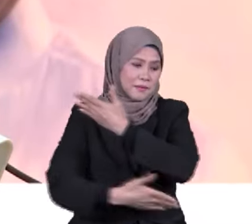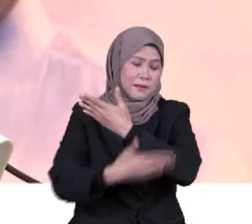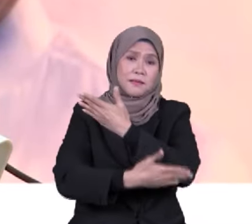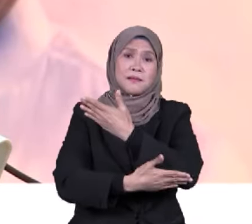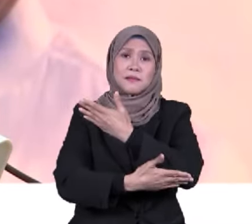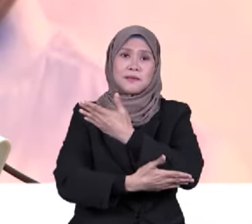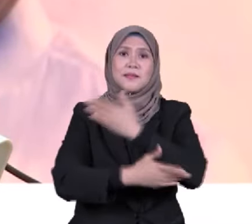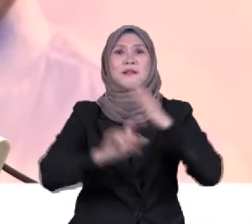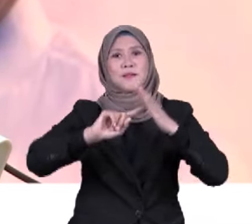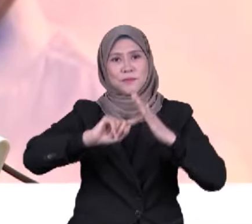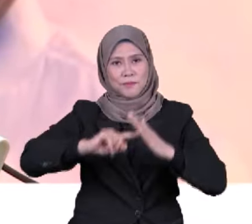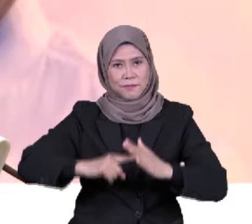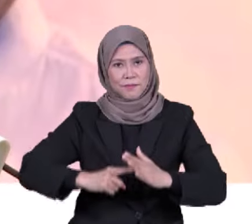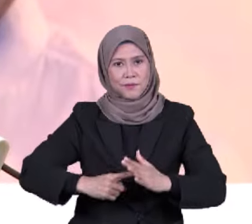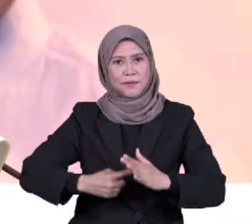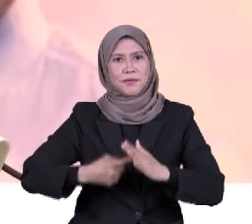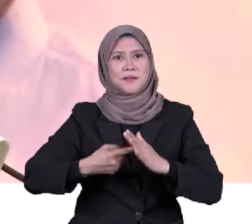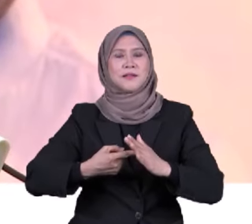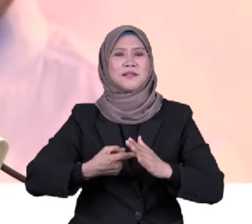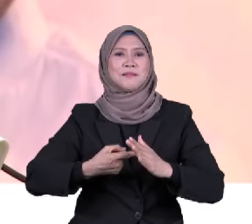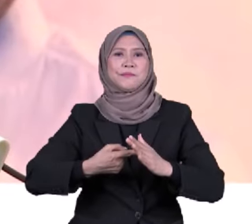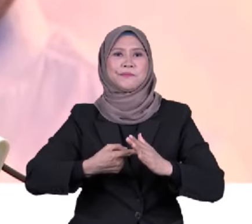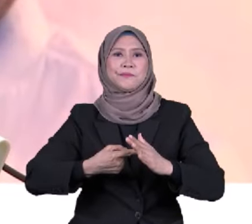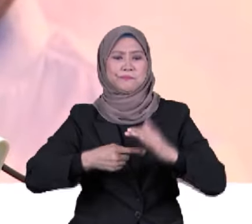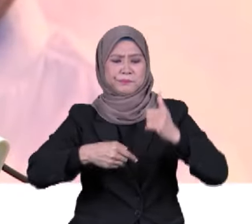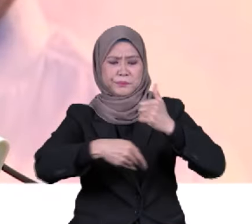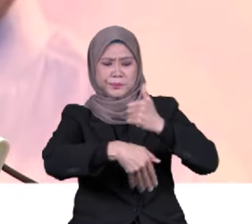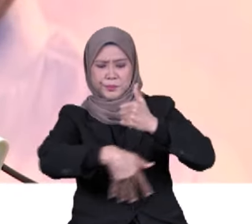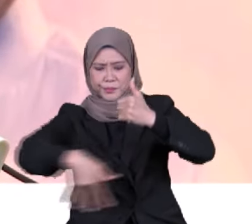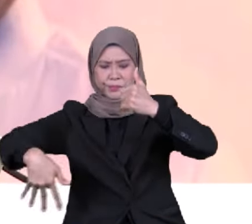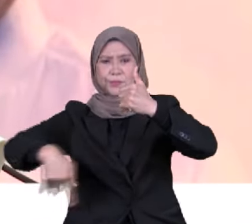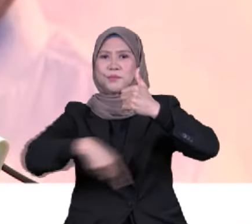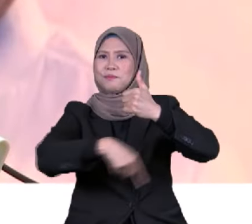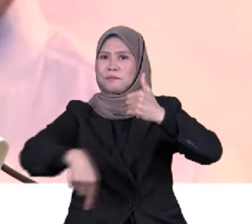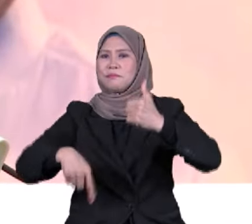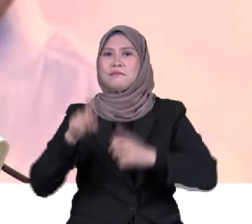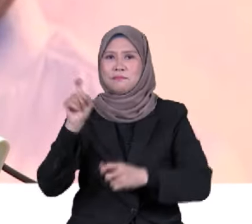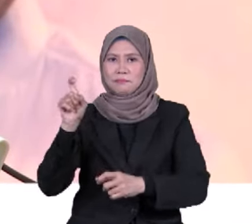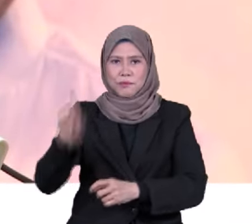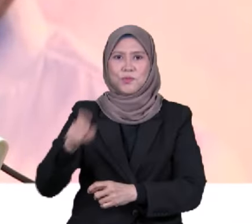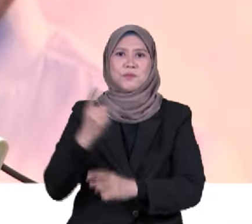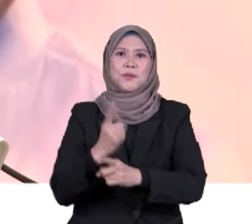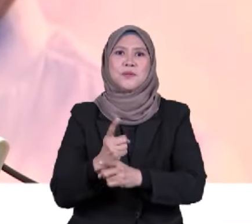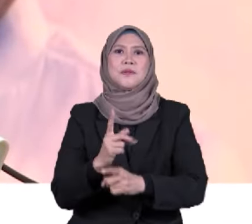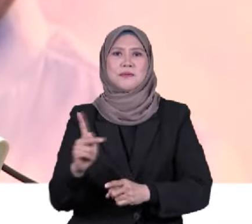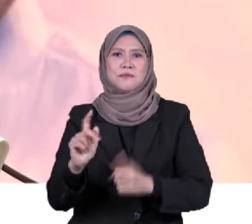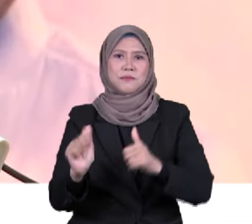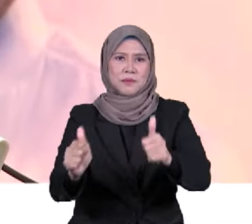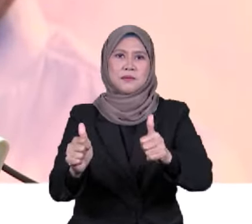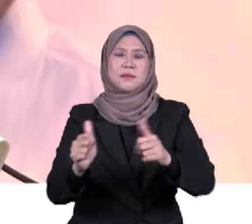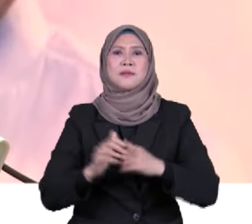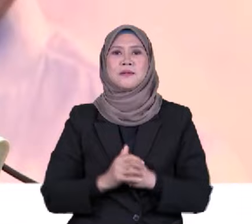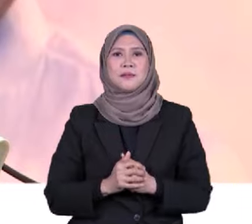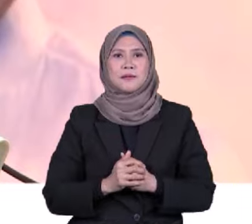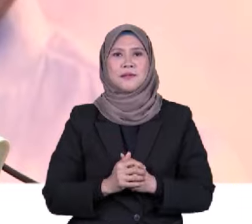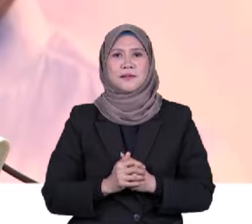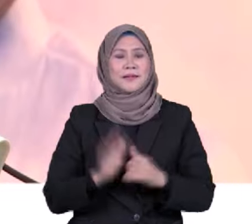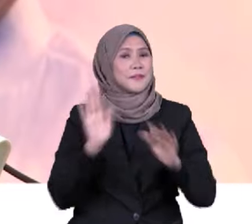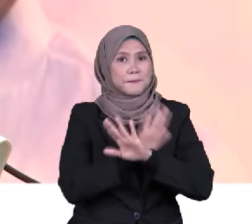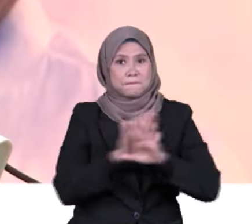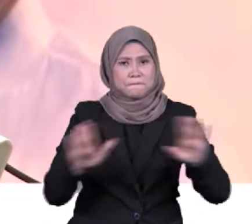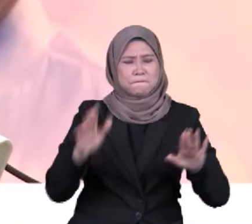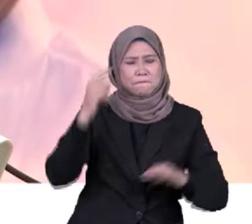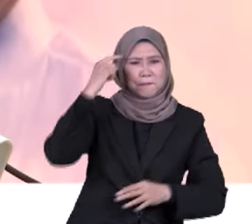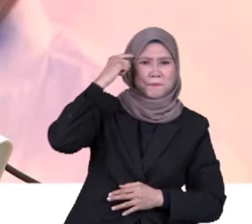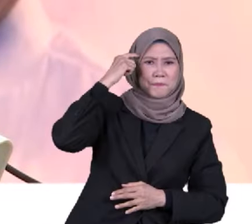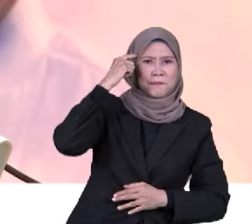mula membetulkan pilar tunggal governance. Dan jangan ada